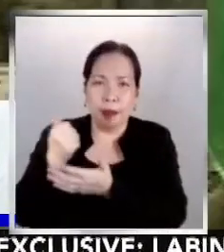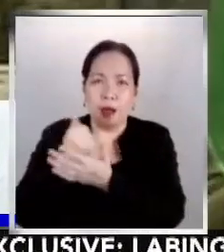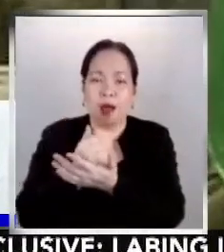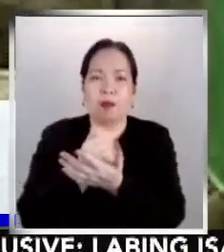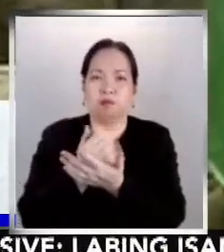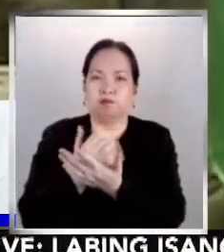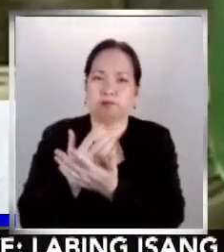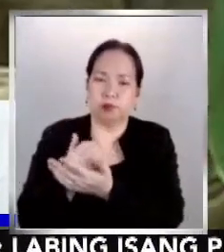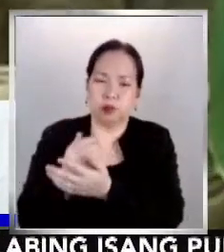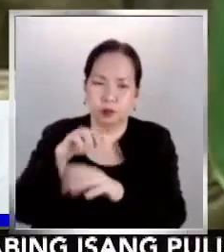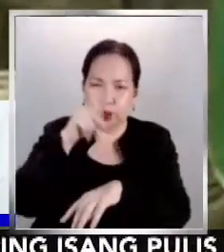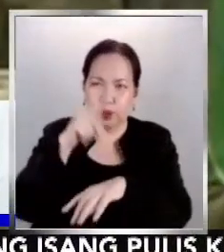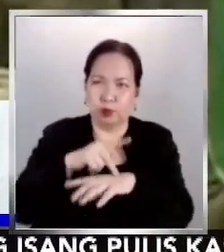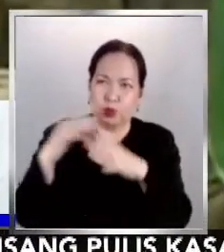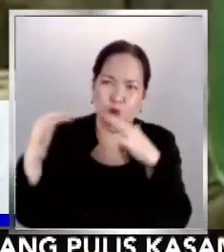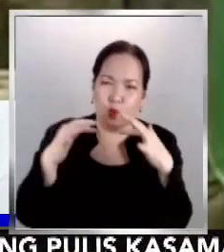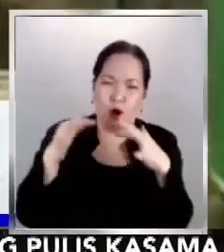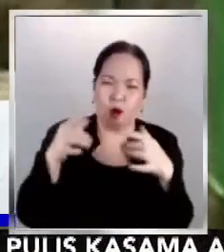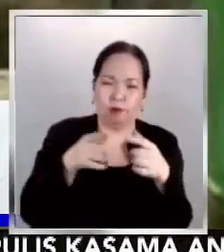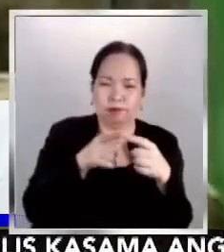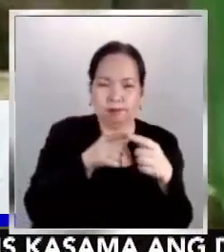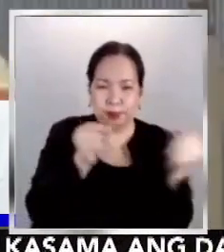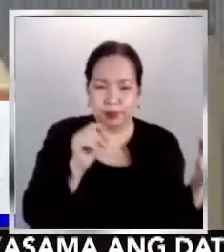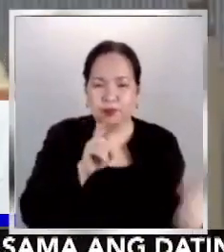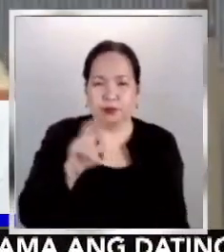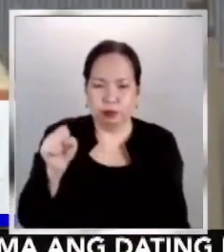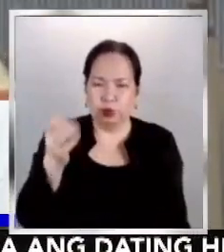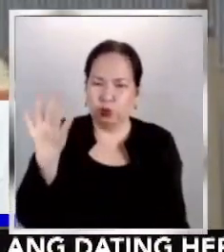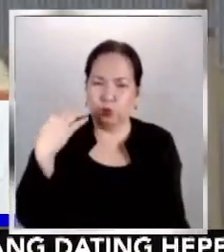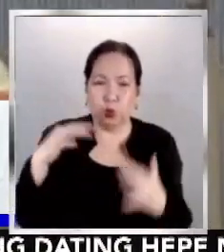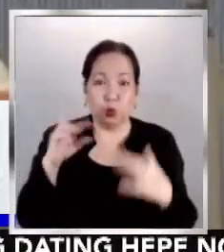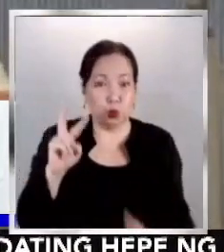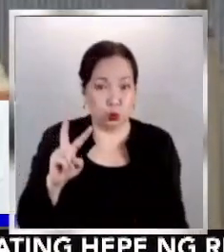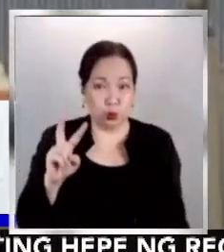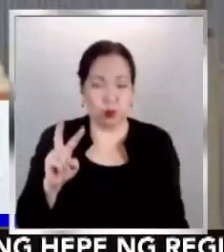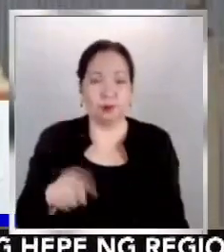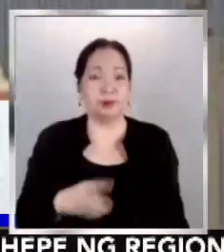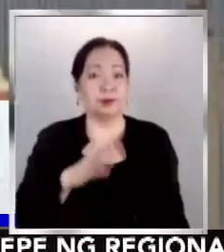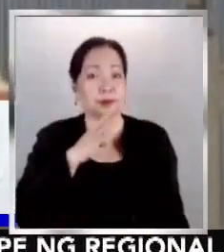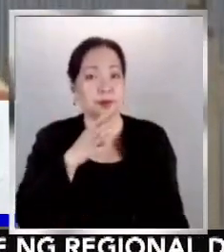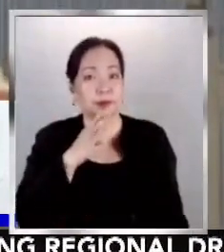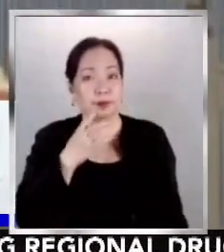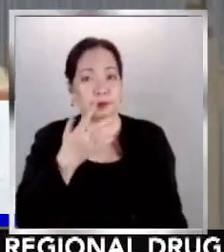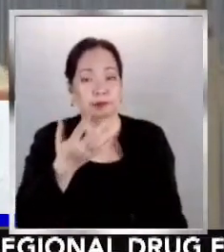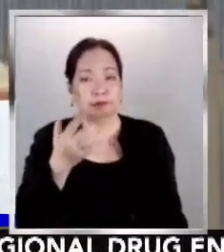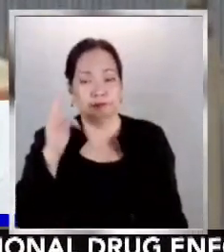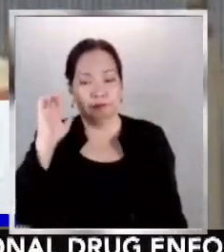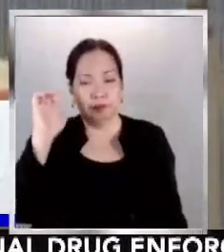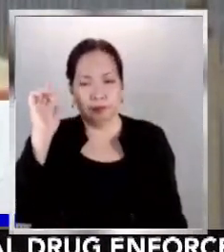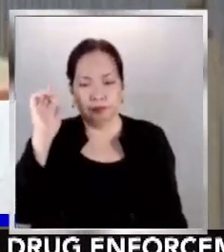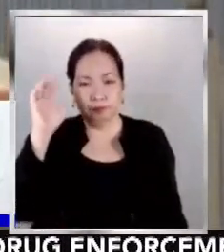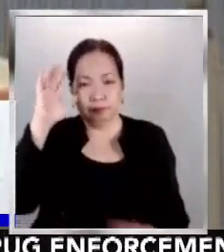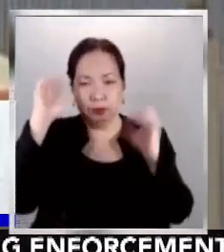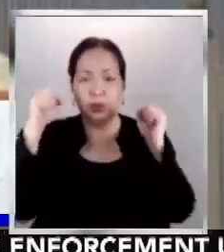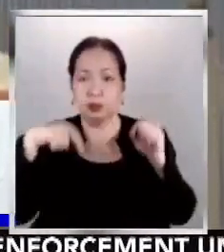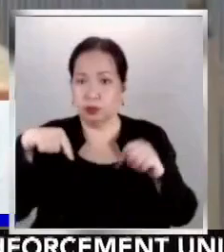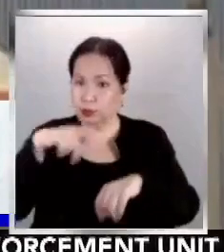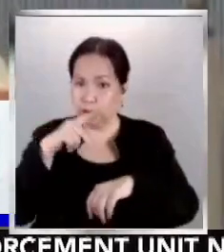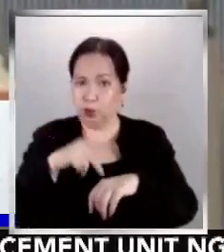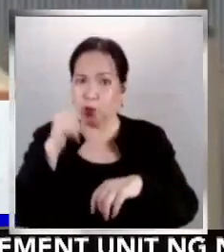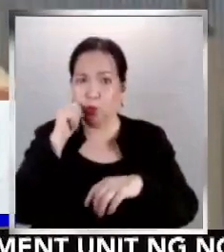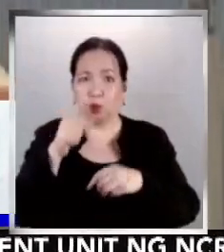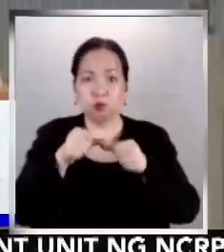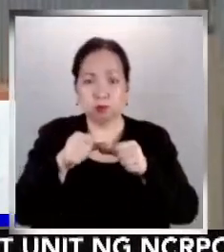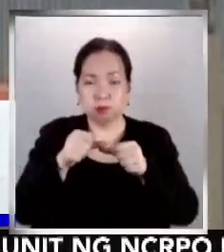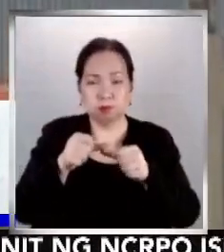Nagbigay pugay ang Pangulo sa mga veterano ng digmaan. This government will always continue to look after the welfare